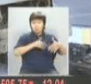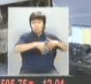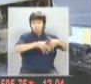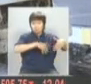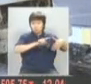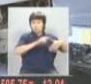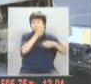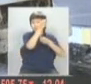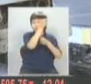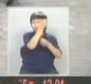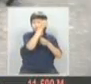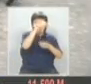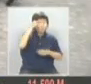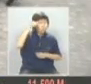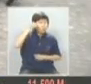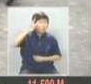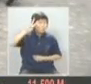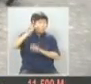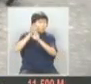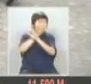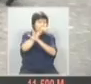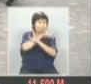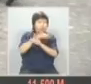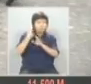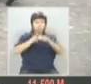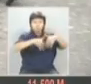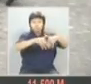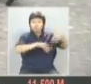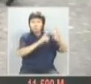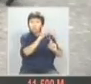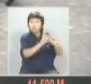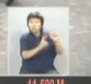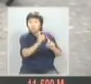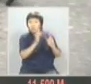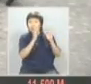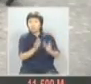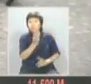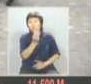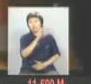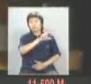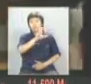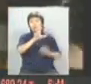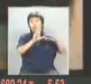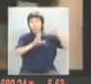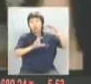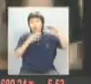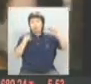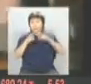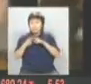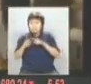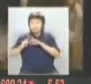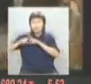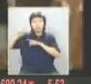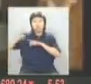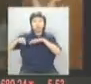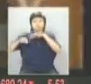พเอกกระดาฟี่ 6 วนที่ผ่านมานี้มีเชาลิบเบียเสียชีวตไปแล้วมากกา 300 คนและบาทเจ็บนับ 1,000 คนขณ